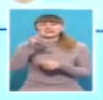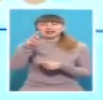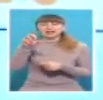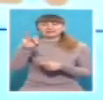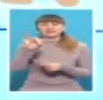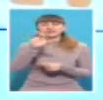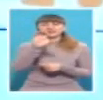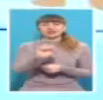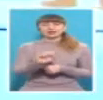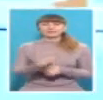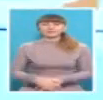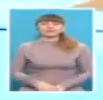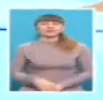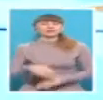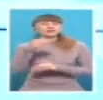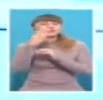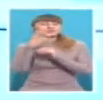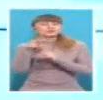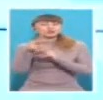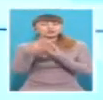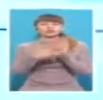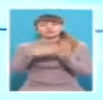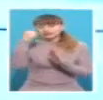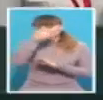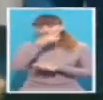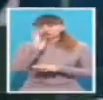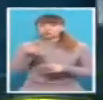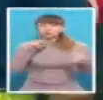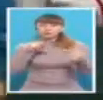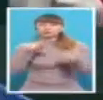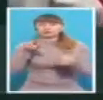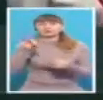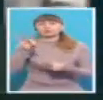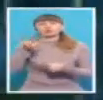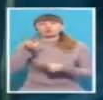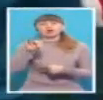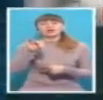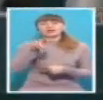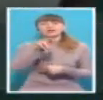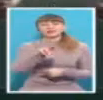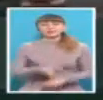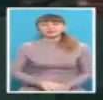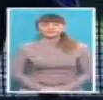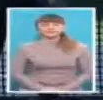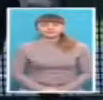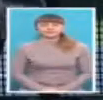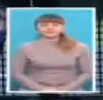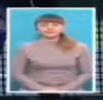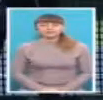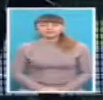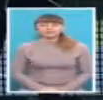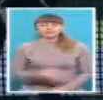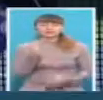кубогінің 1-ші кездесуінде Қазақстан Португалияға қарсы ойнайды. 5 матчқа созылатын кездесу 1-2 ақпан